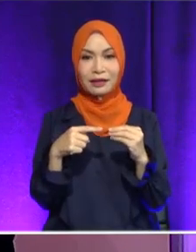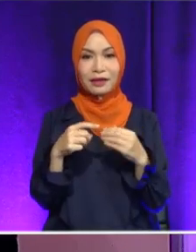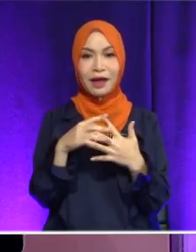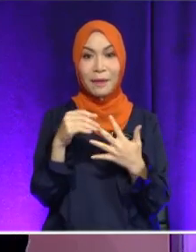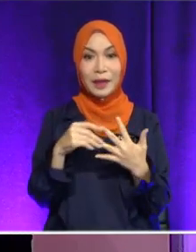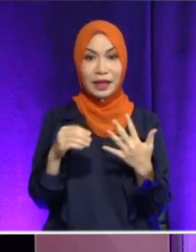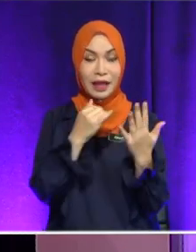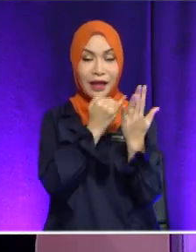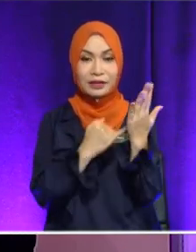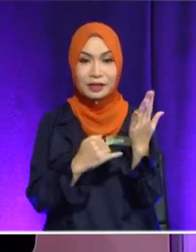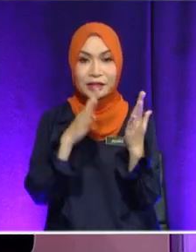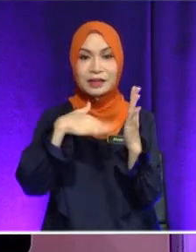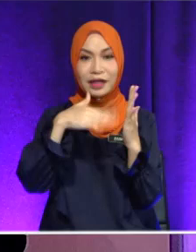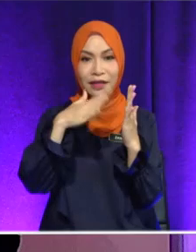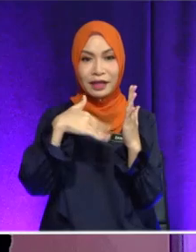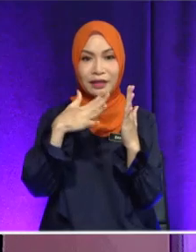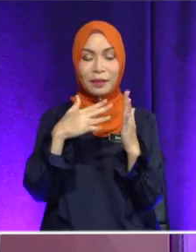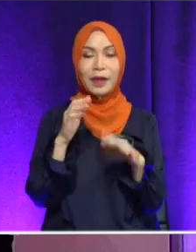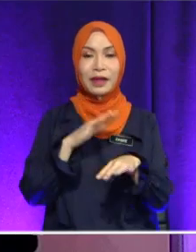yaitu adeganskip